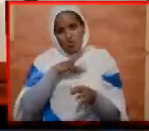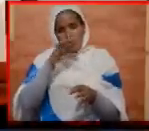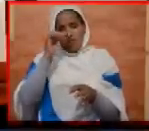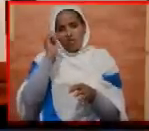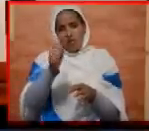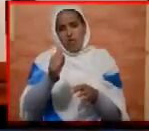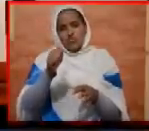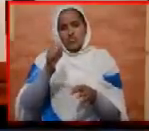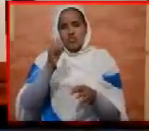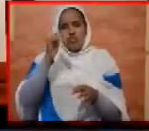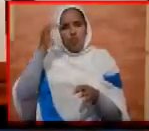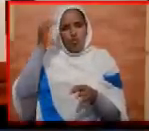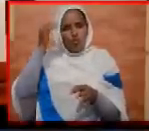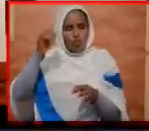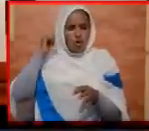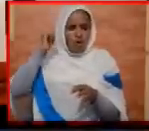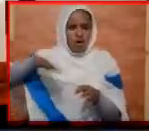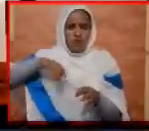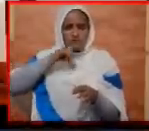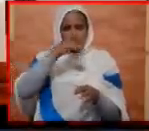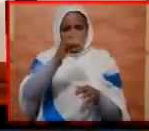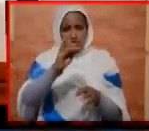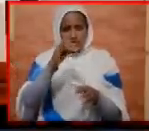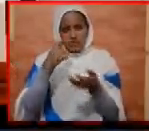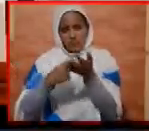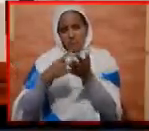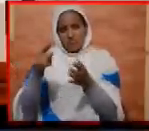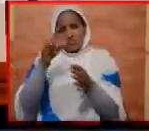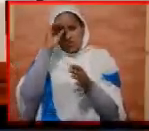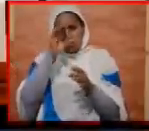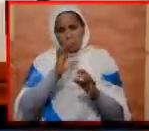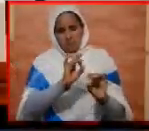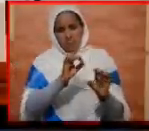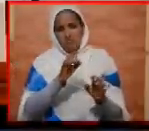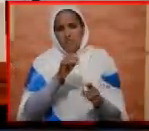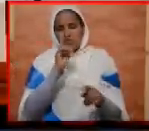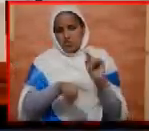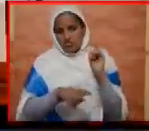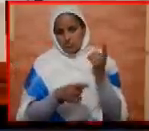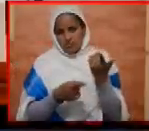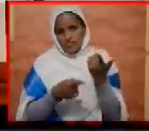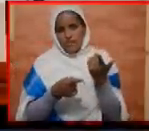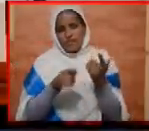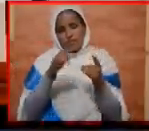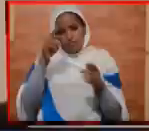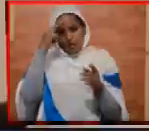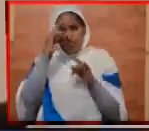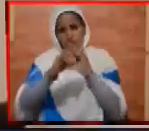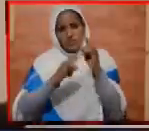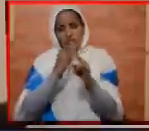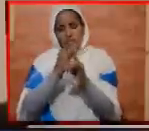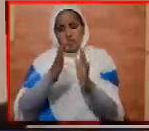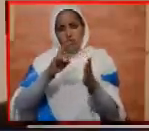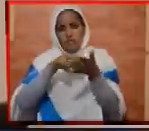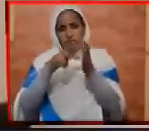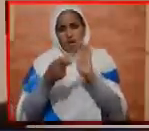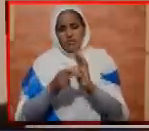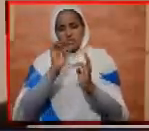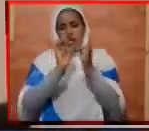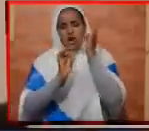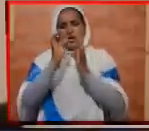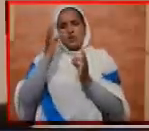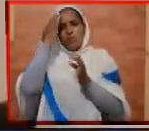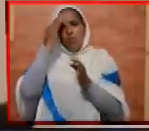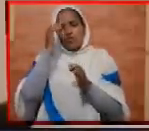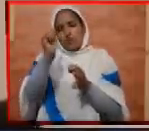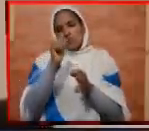ይህንን አውቃለሁ የሚለው ሰው ራሱ ነው ኋላ ቀር እንጂ ያንን ያወቀ ሰው ኋላ ቀር ሊባል አይችልም። ምክንያቱም ዘመናዊነት